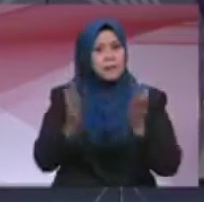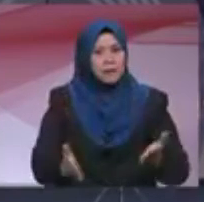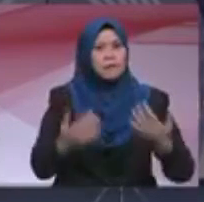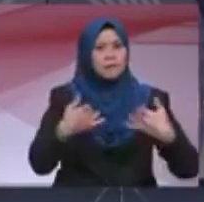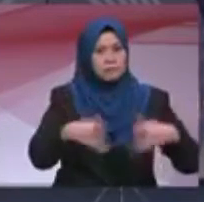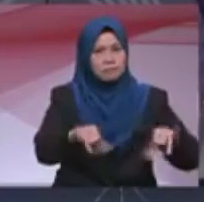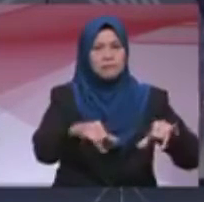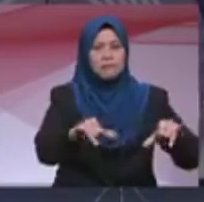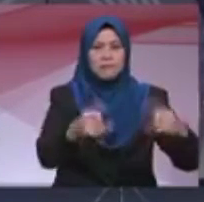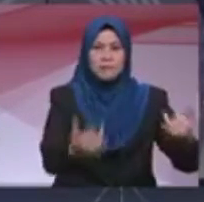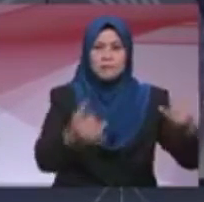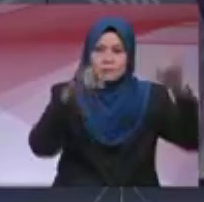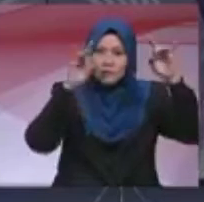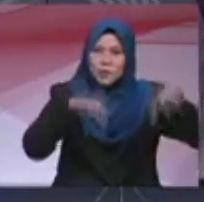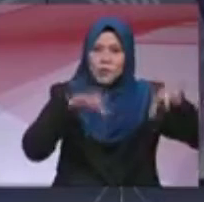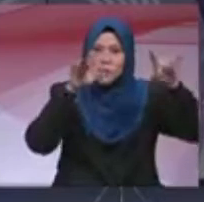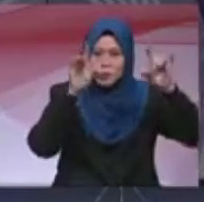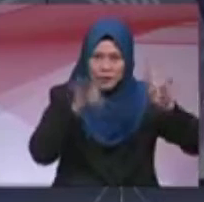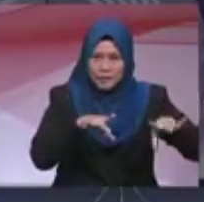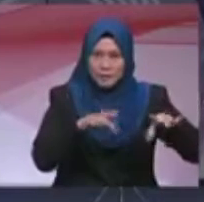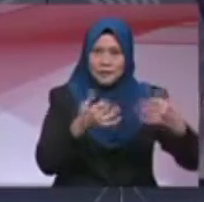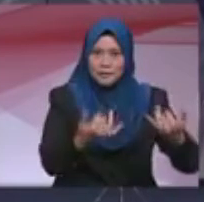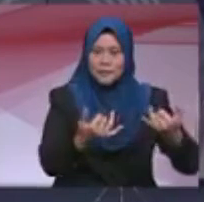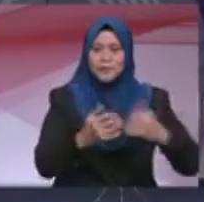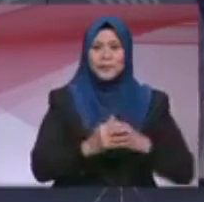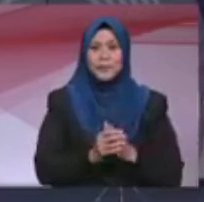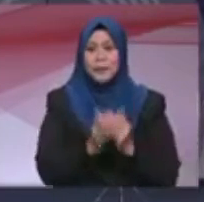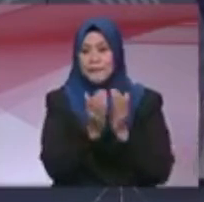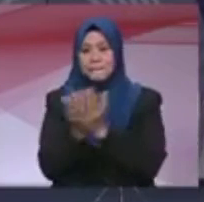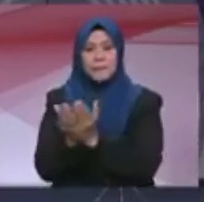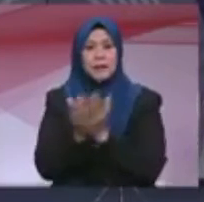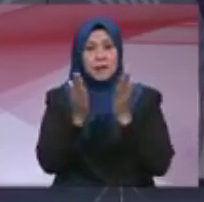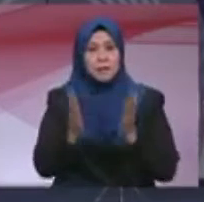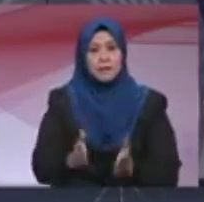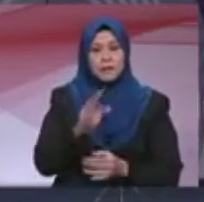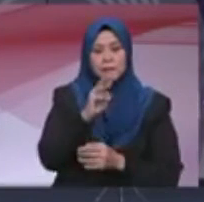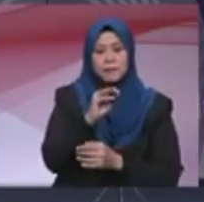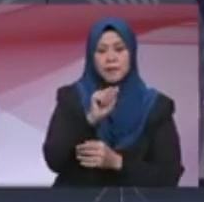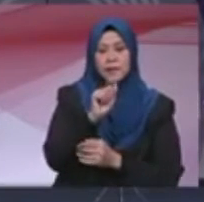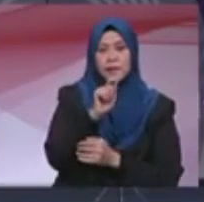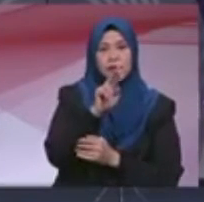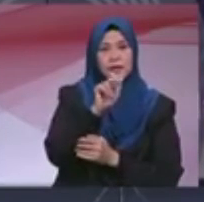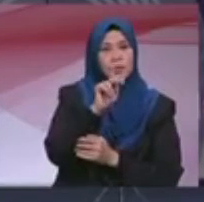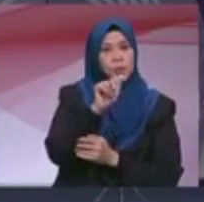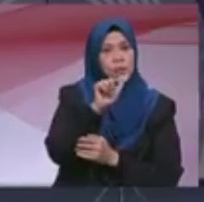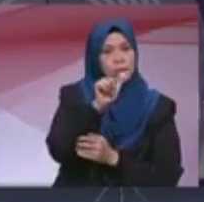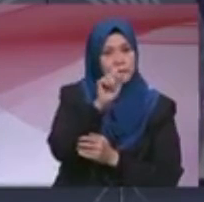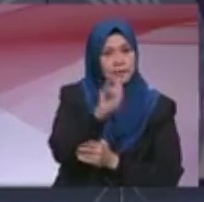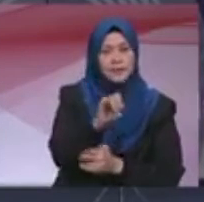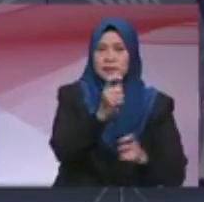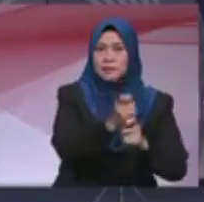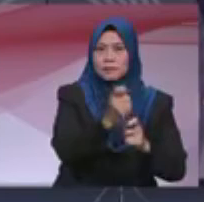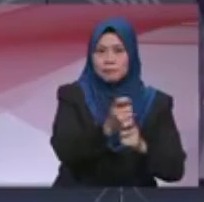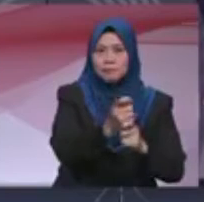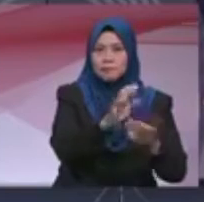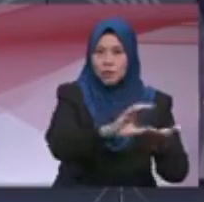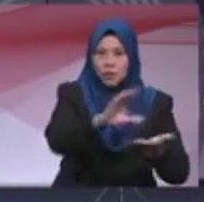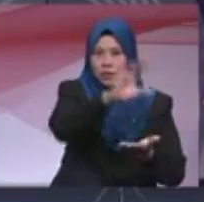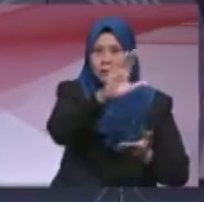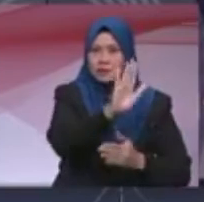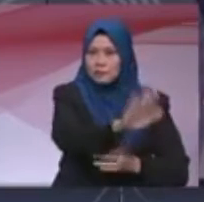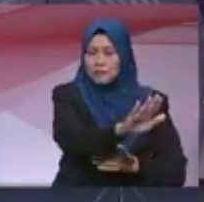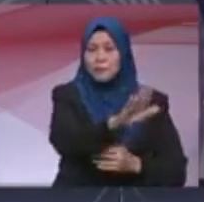sedang menduduki peperiksaan. Maka pelajar-pelajar kolej matrikulasi akan kekal berada di kolej dan